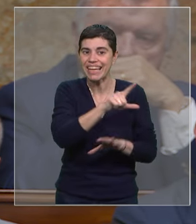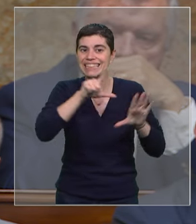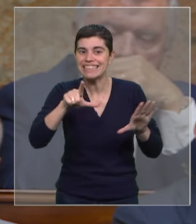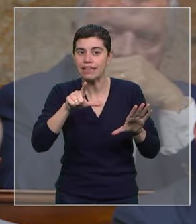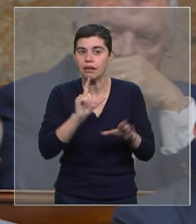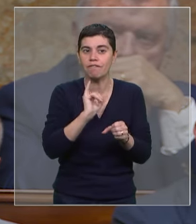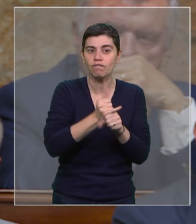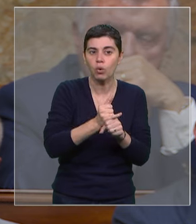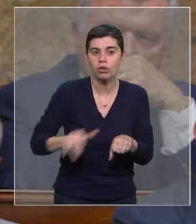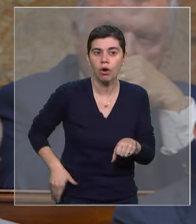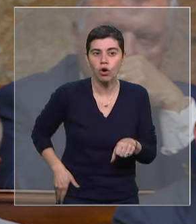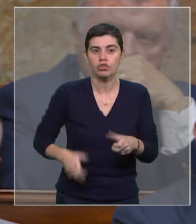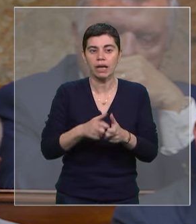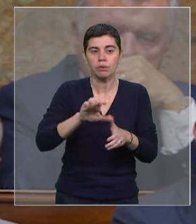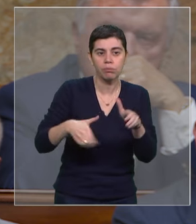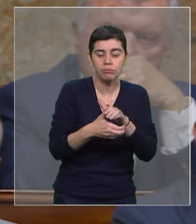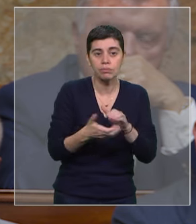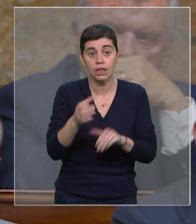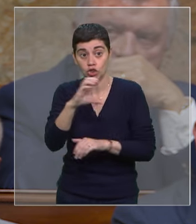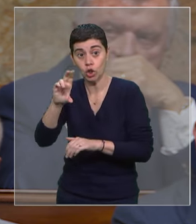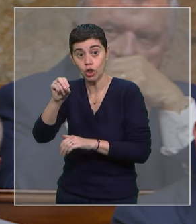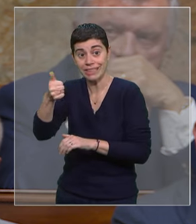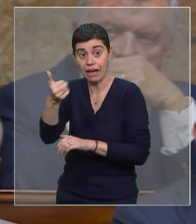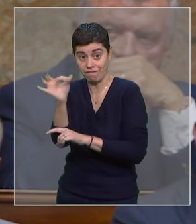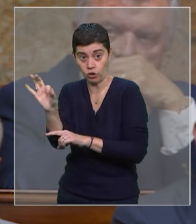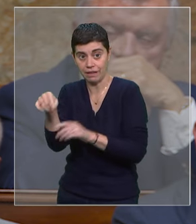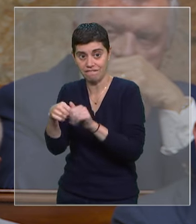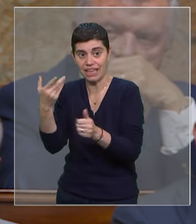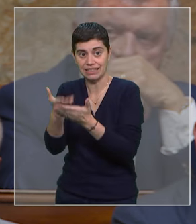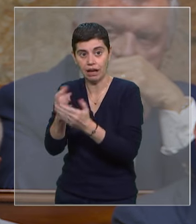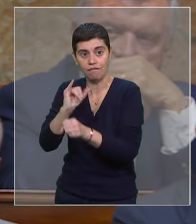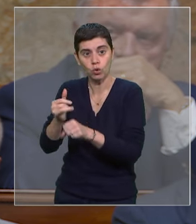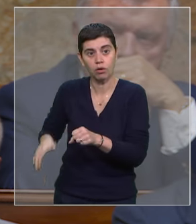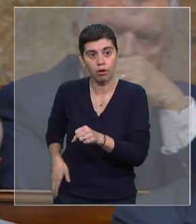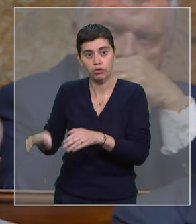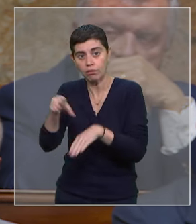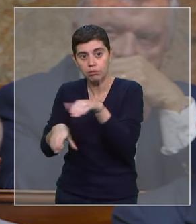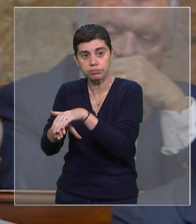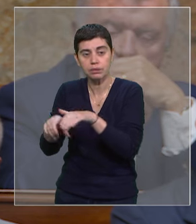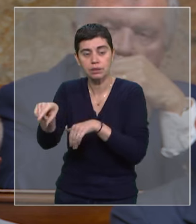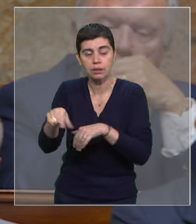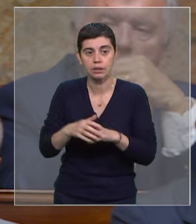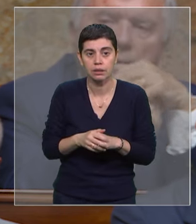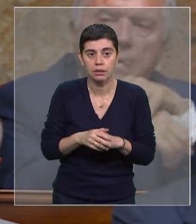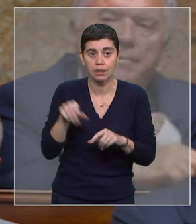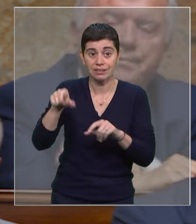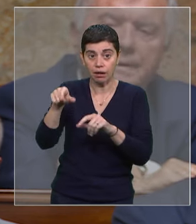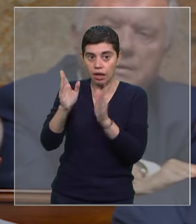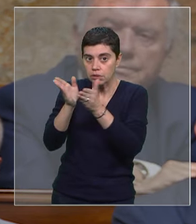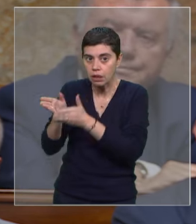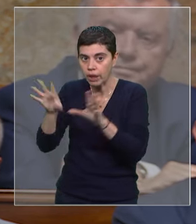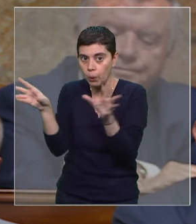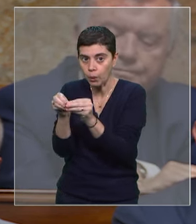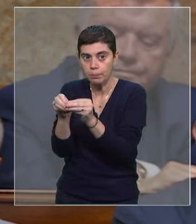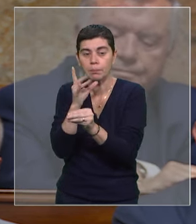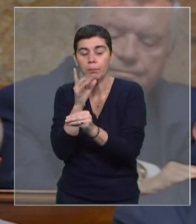de hanche par établissement contre 131 sur le continent. Et il nous est impossible de regrouper ces établissements, ce type d'intervention,